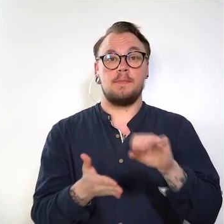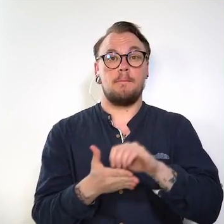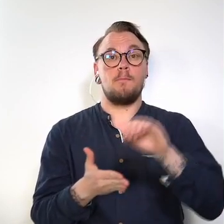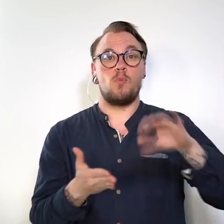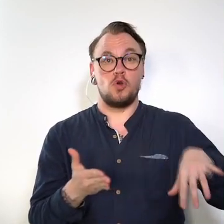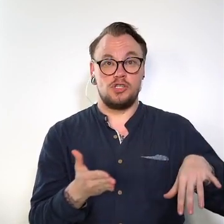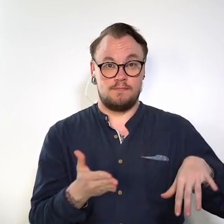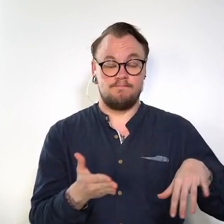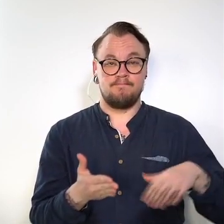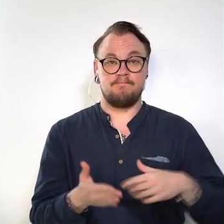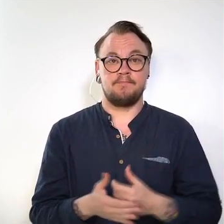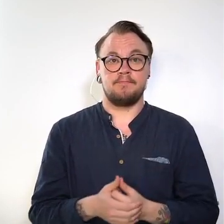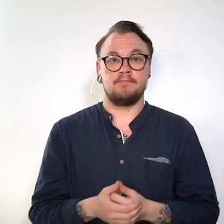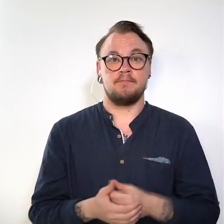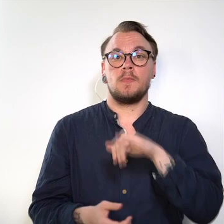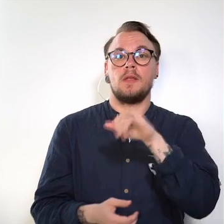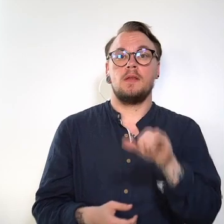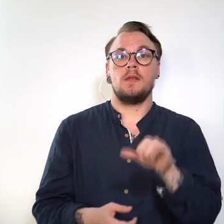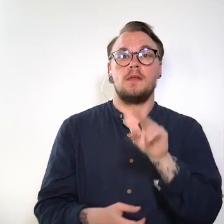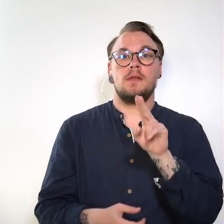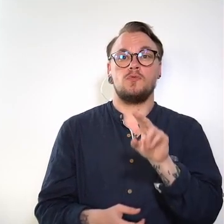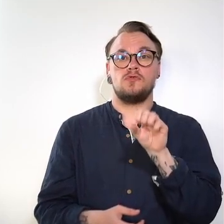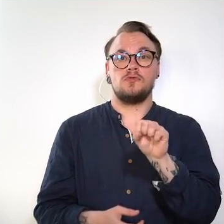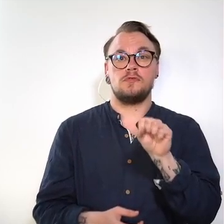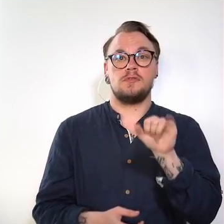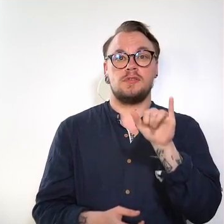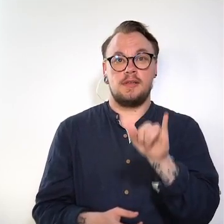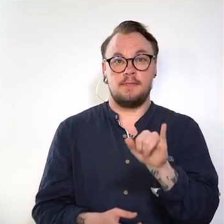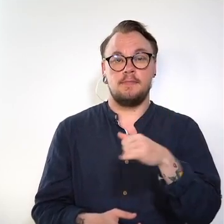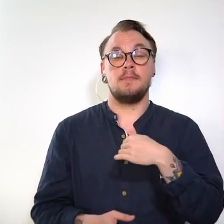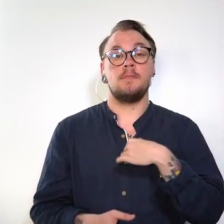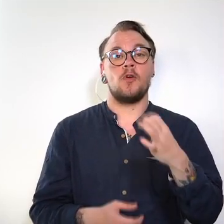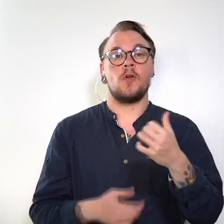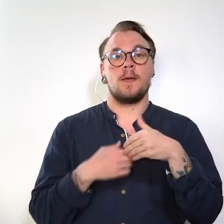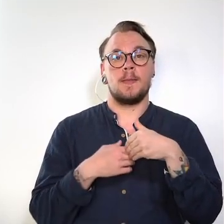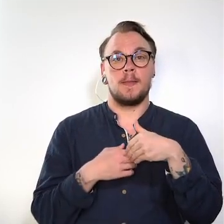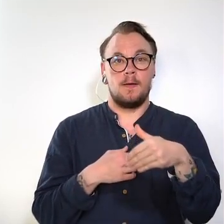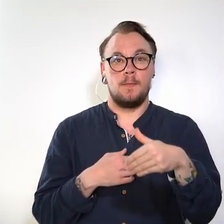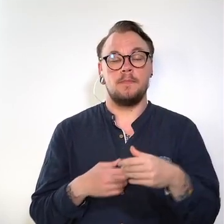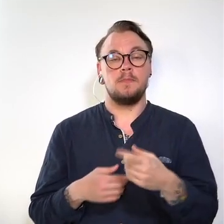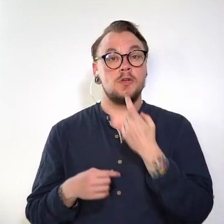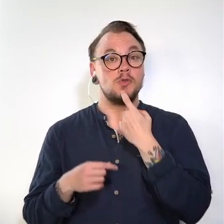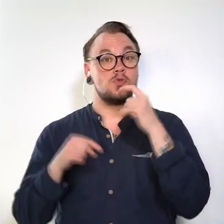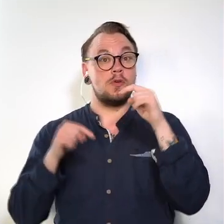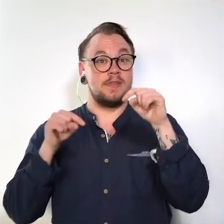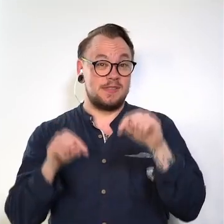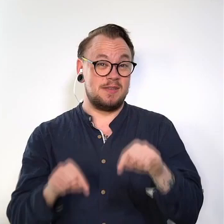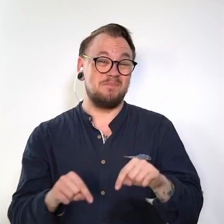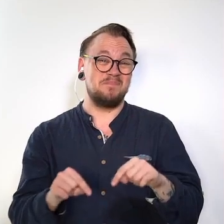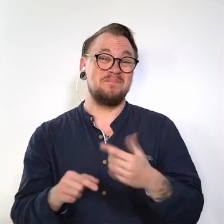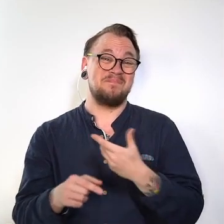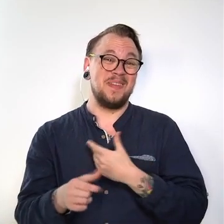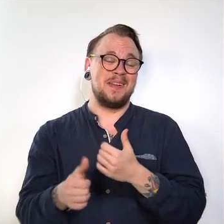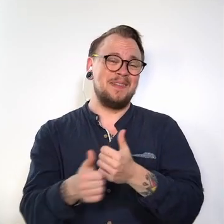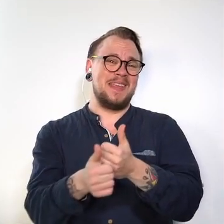Joo, mä ehkä tuosta voisin jatkaa sillä tavalla, että sitten tämä niin kuin Suomessa niin kuin tullaan niin kuin tässä monessa muussakin asiassa aika paljon